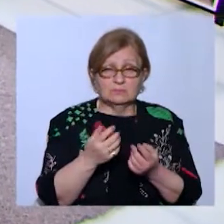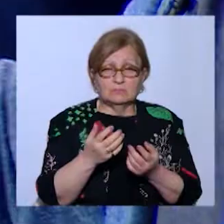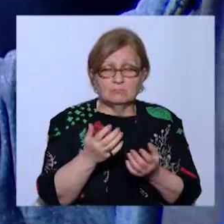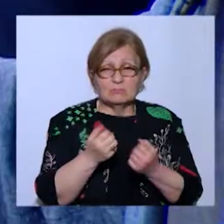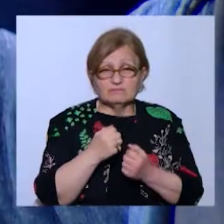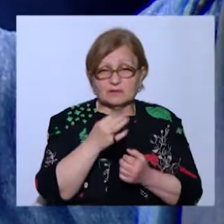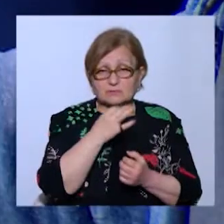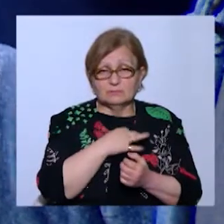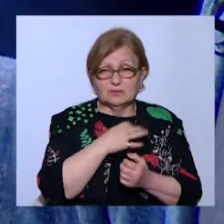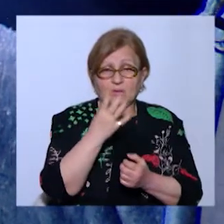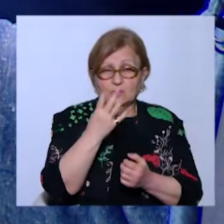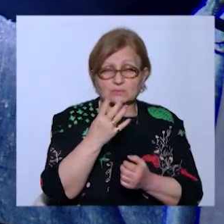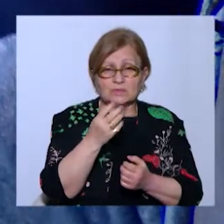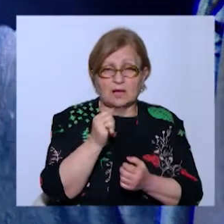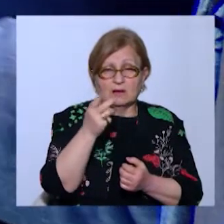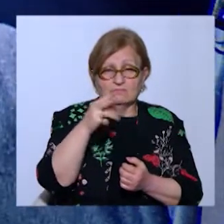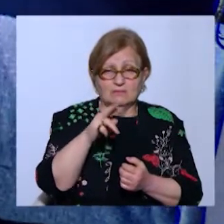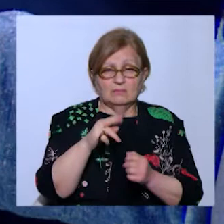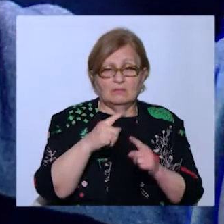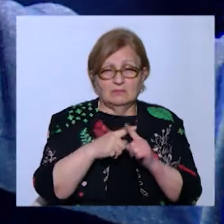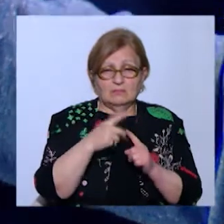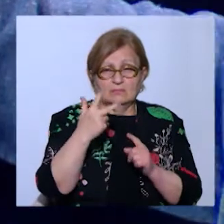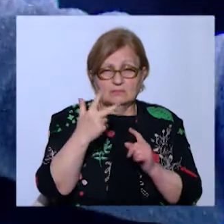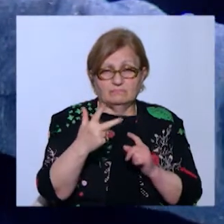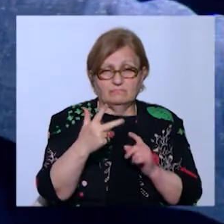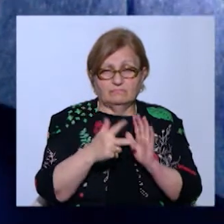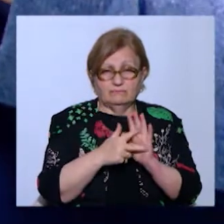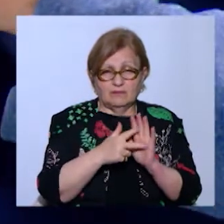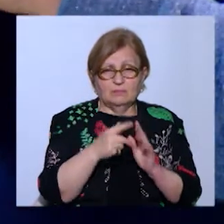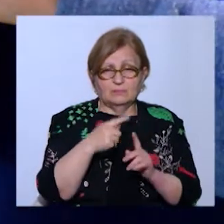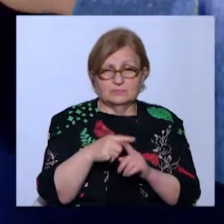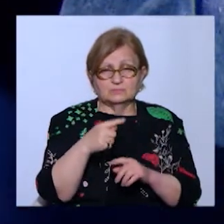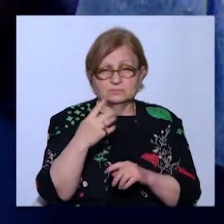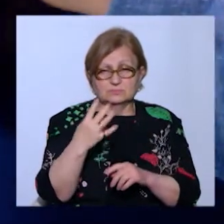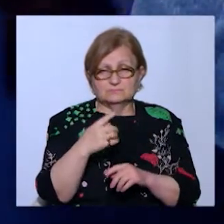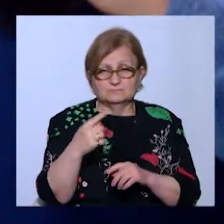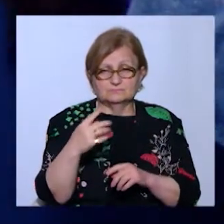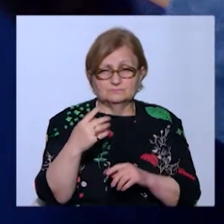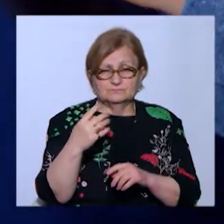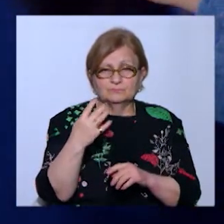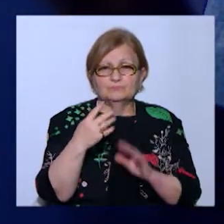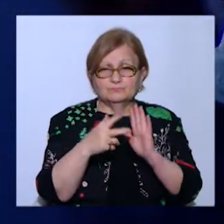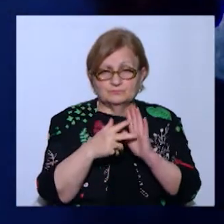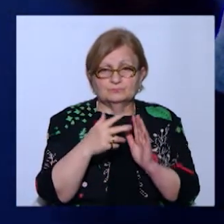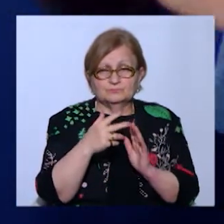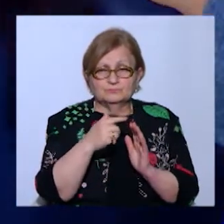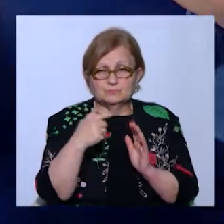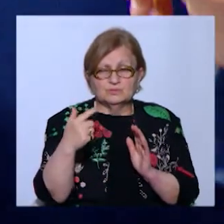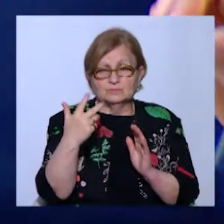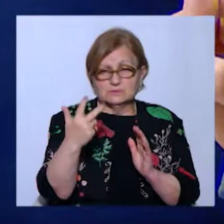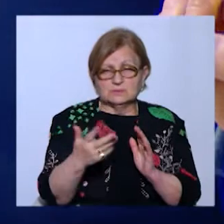ასეთი რამე 4a კვადრატ პლუს 8a პლუს 4 მინუს 4a კვადრატ მინუს 8a მინუს